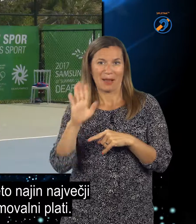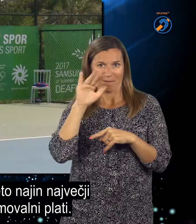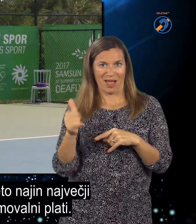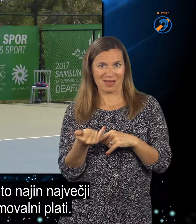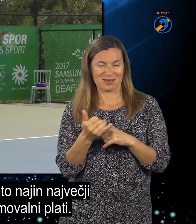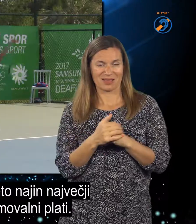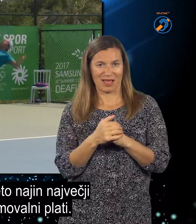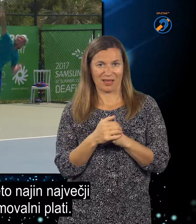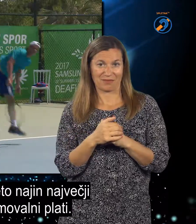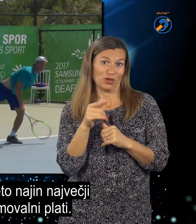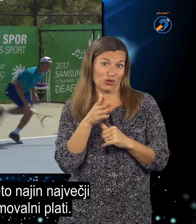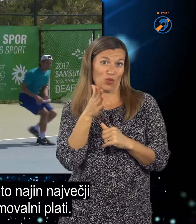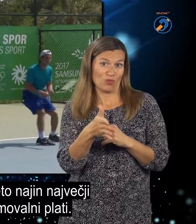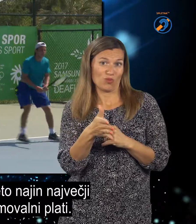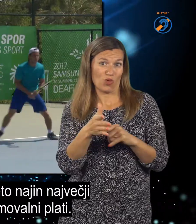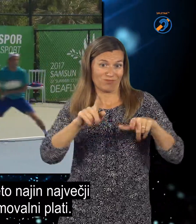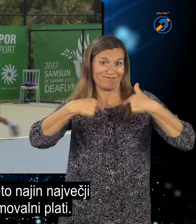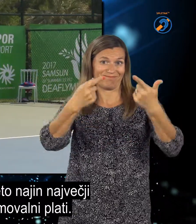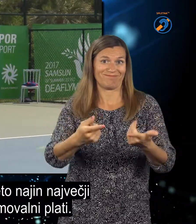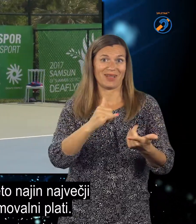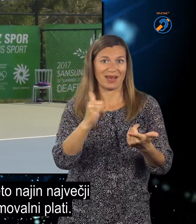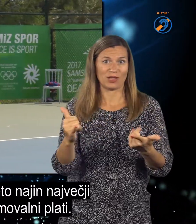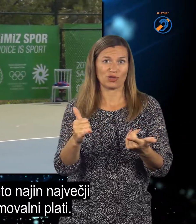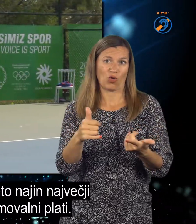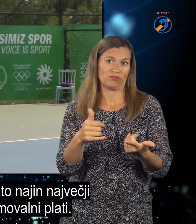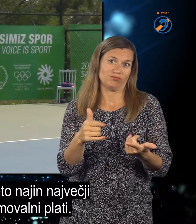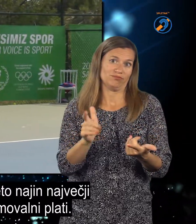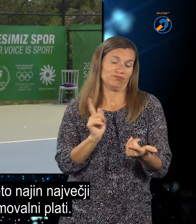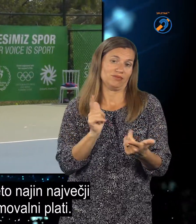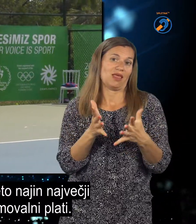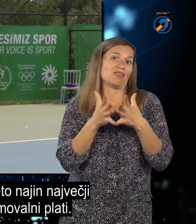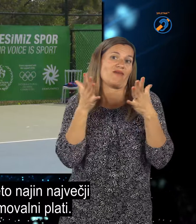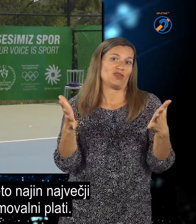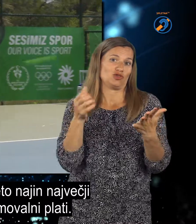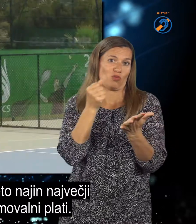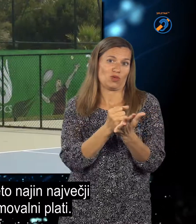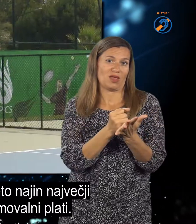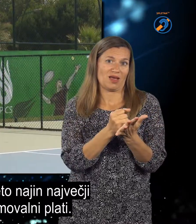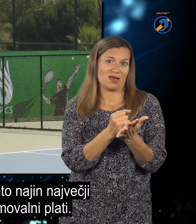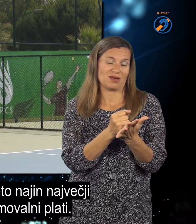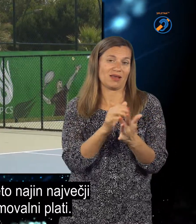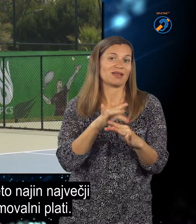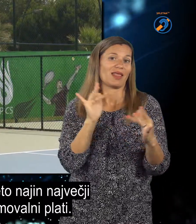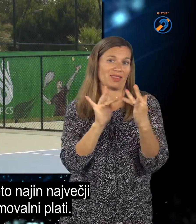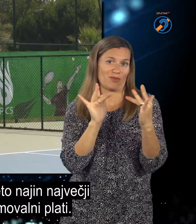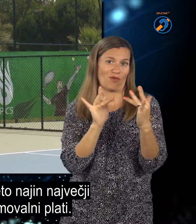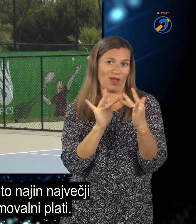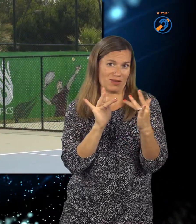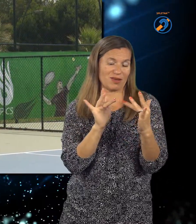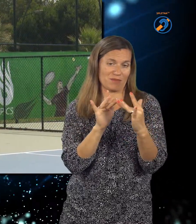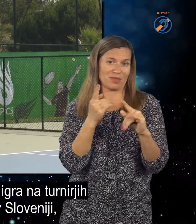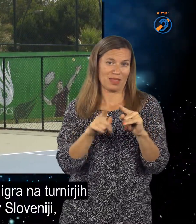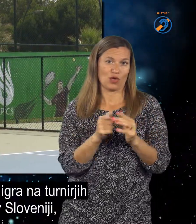maja. In to bo naslednje leto največji, bi rekel, poudarek na tekmovalni